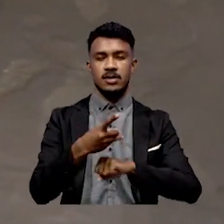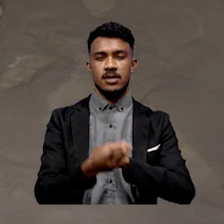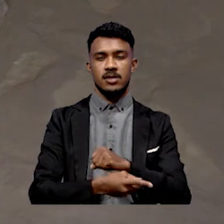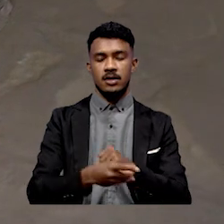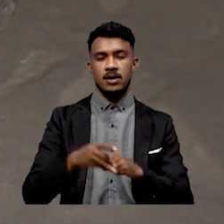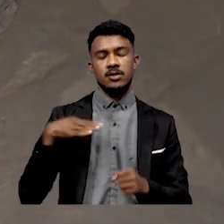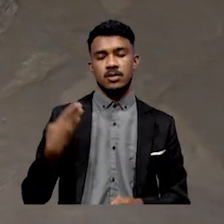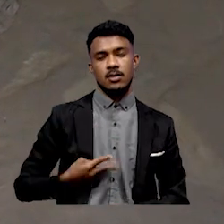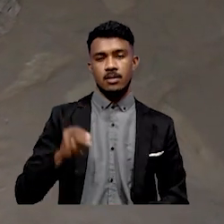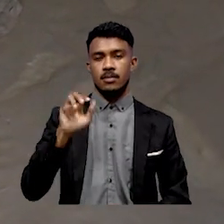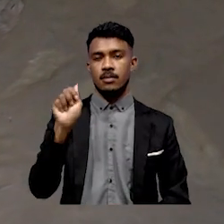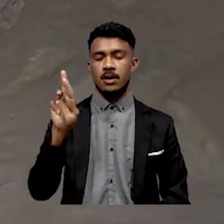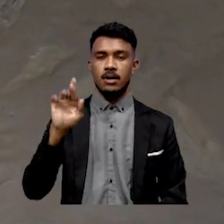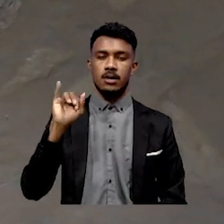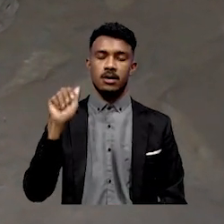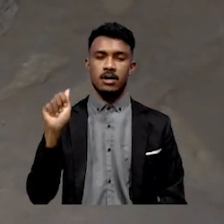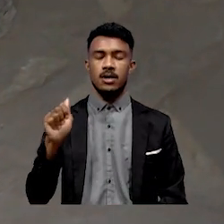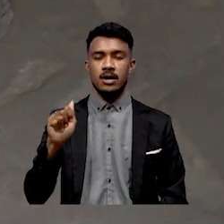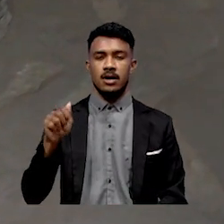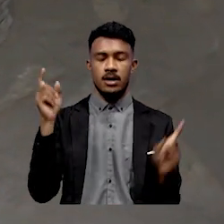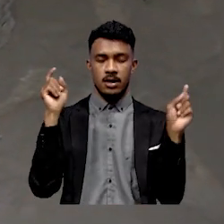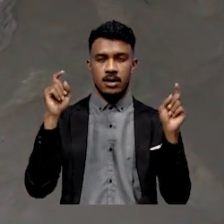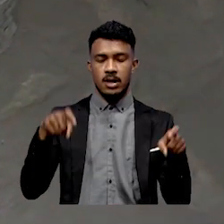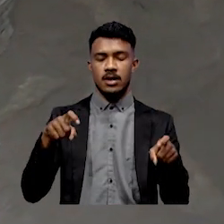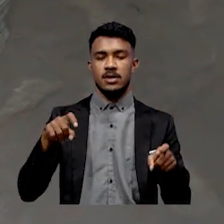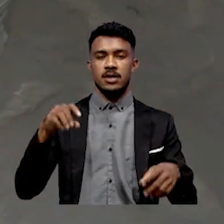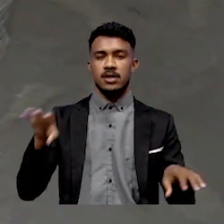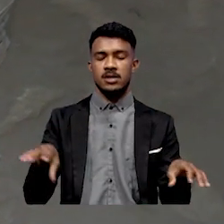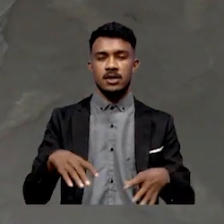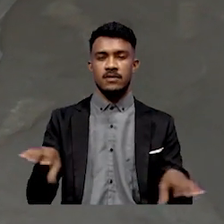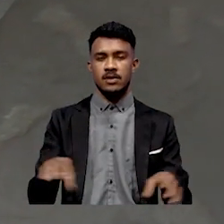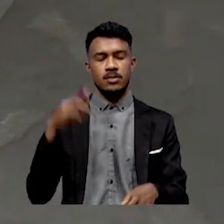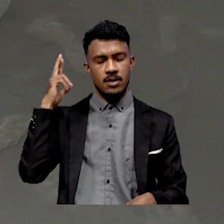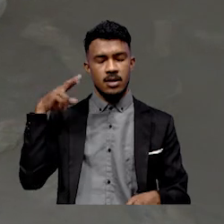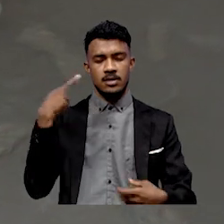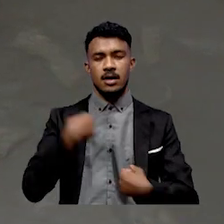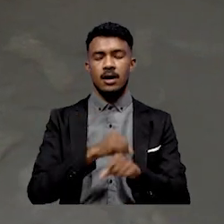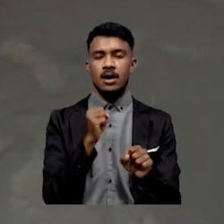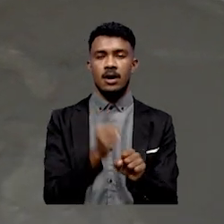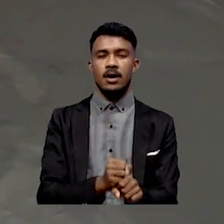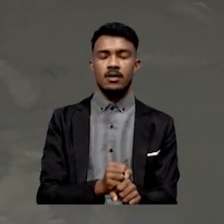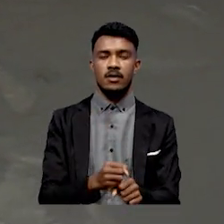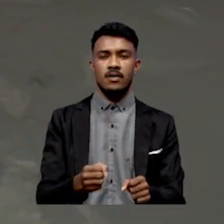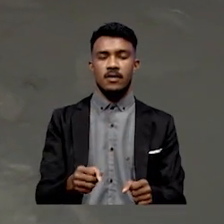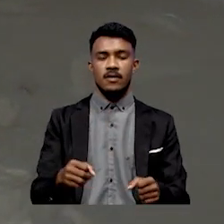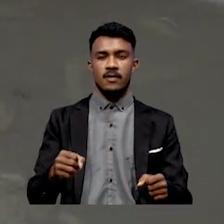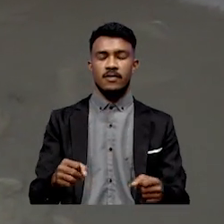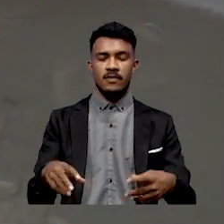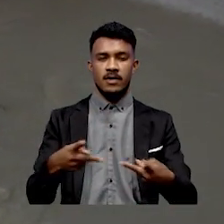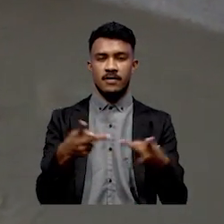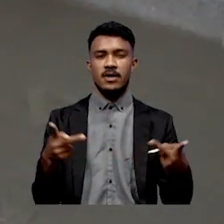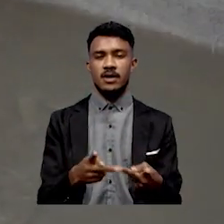nia kabeng tengki servisu makas atu hari fali fating ida hodi nia familia bele hamahan